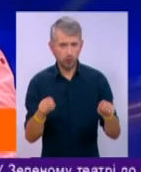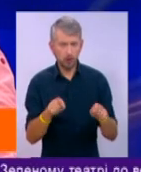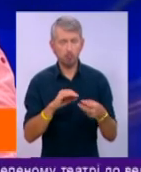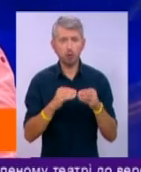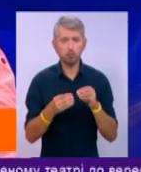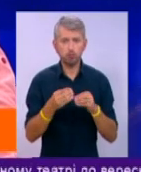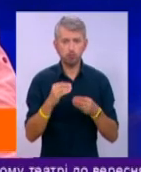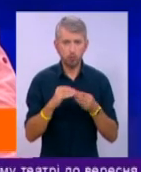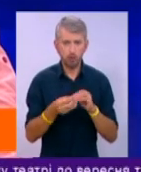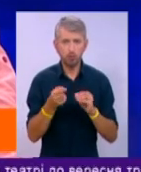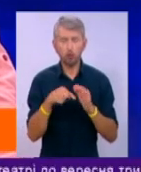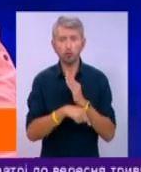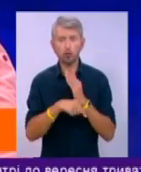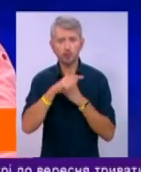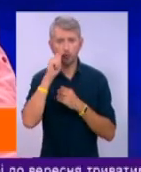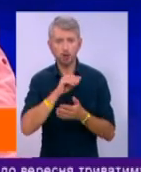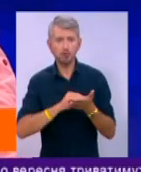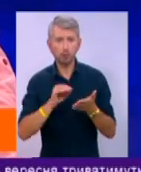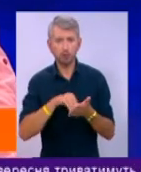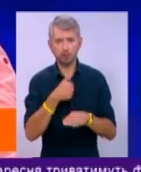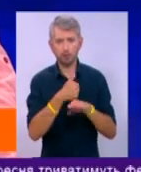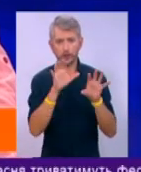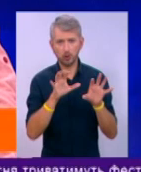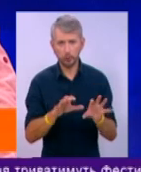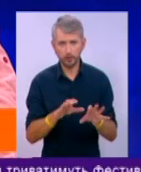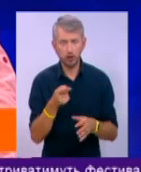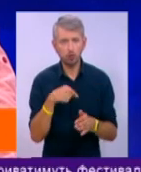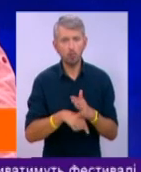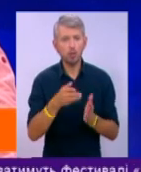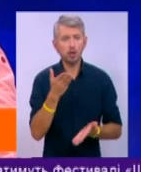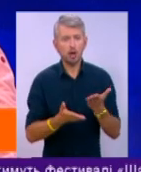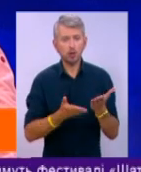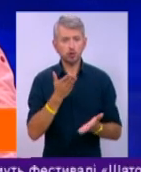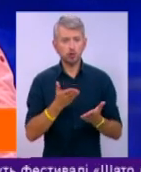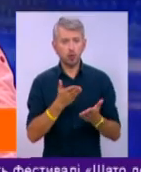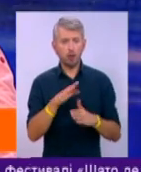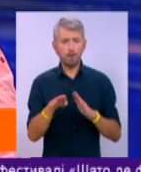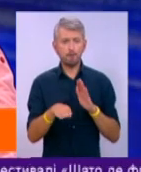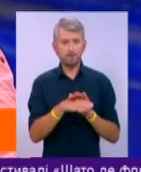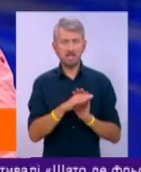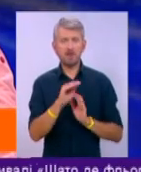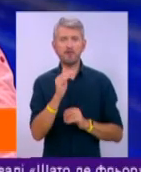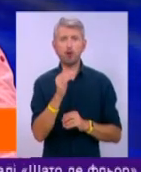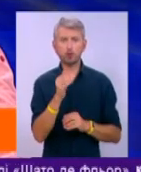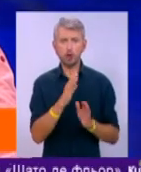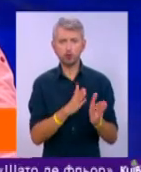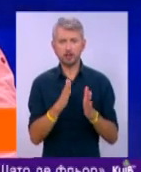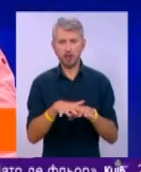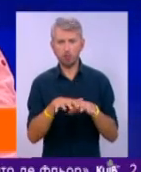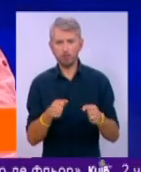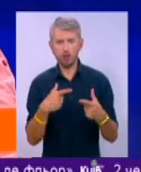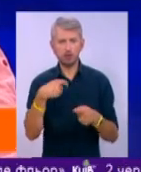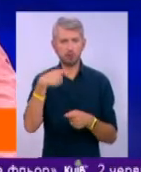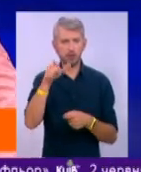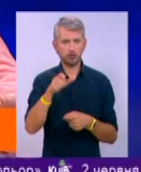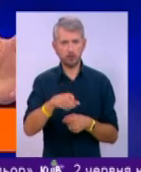що корупція в Україні, вона прописана в Конституції. Тобто, якщо під феодальну систему влади, де президент там цар